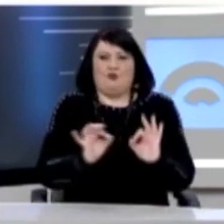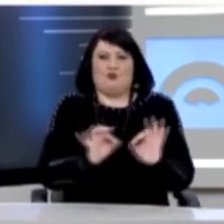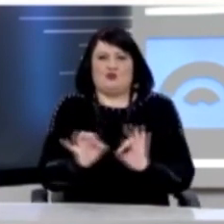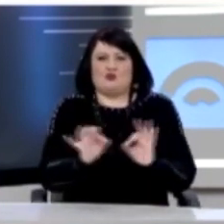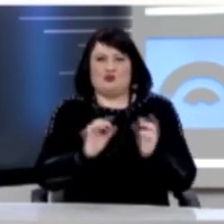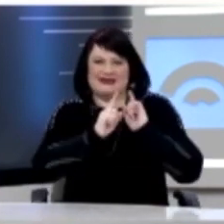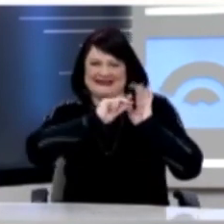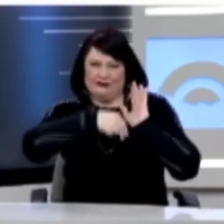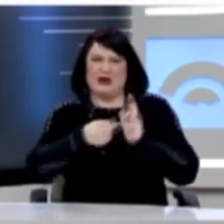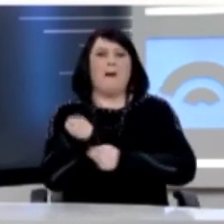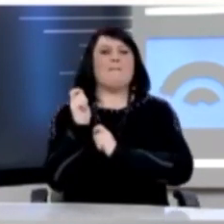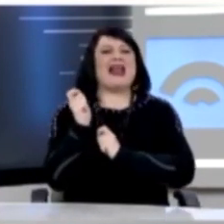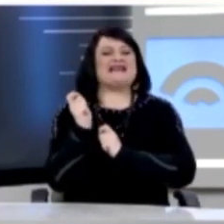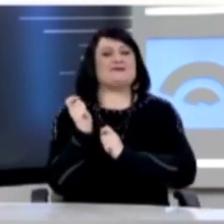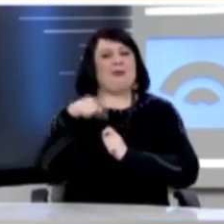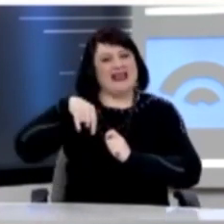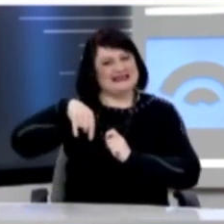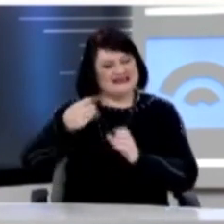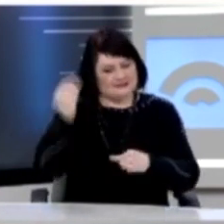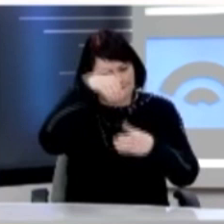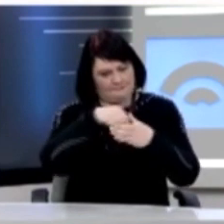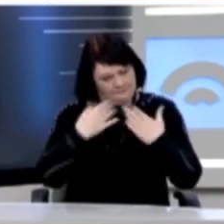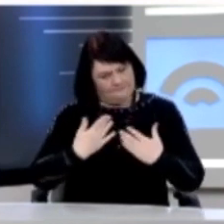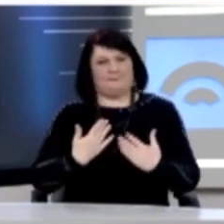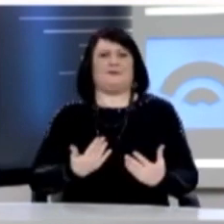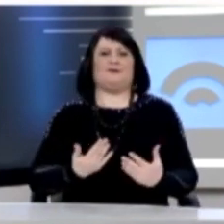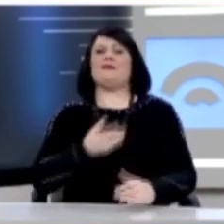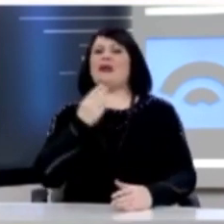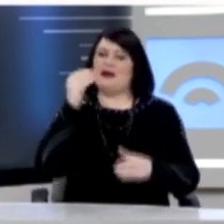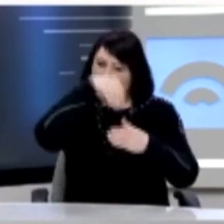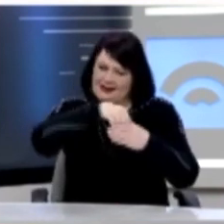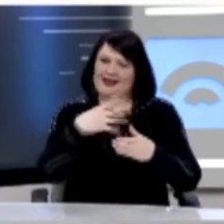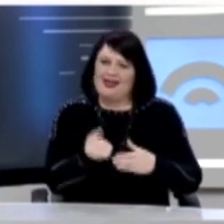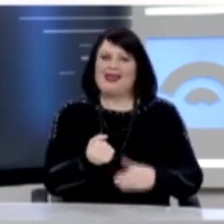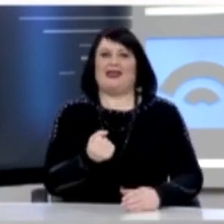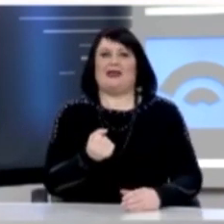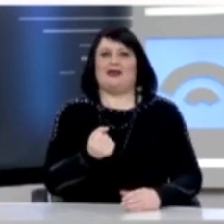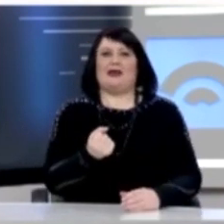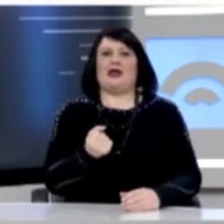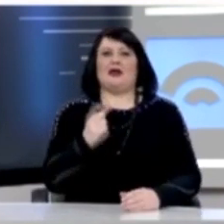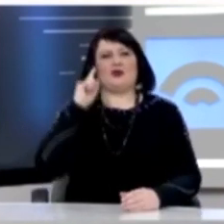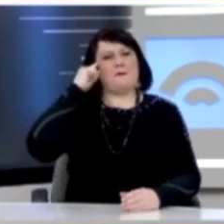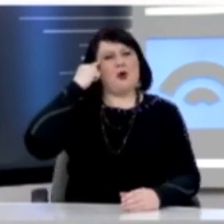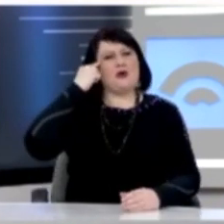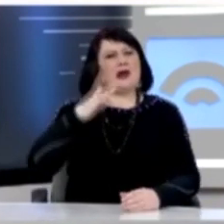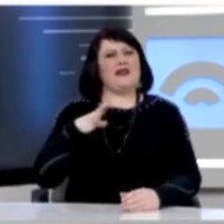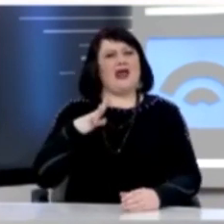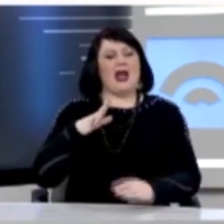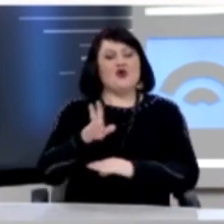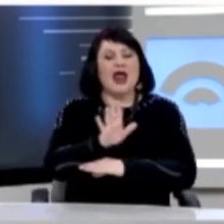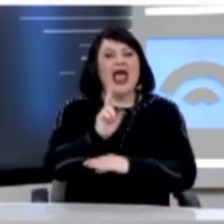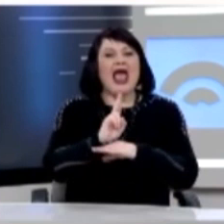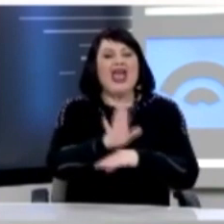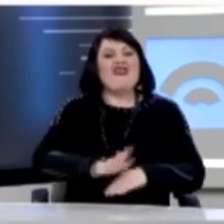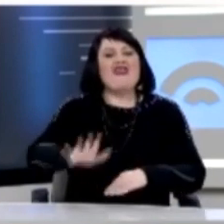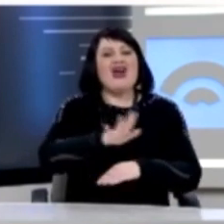η Συμφωνία των Πρεσπών. Γι' αυτό και εμπεριέχει ολοζώντανα τα σπέρματα του αλυτρωτισμού, όπως αυτά που άνοιξαν